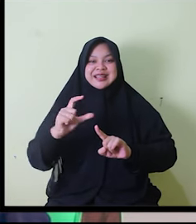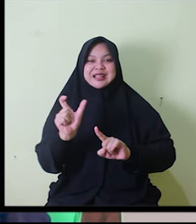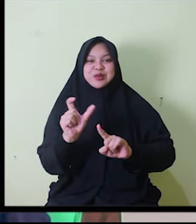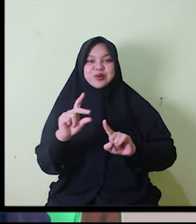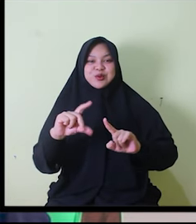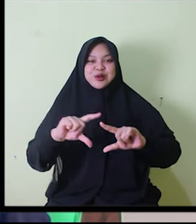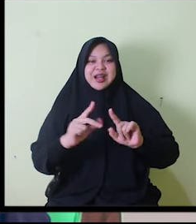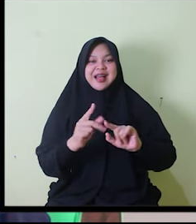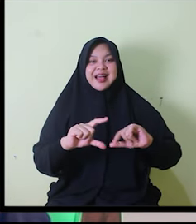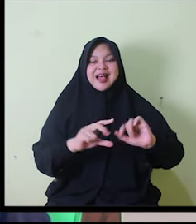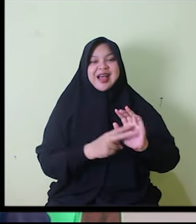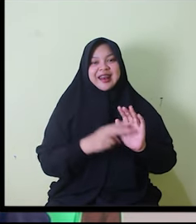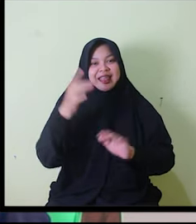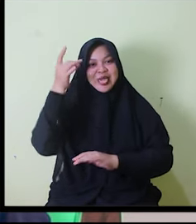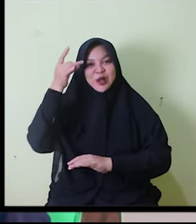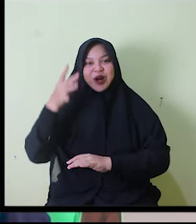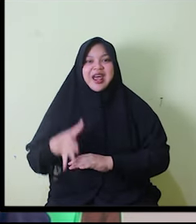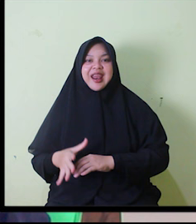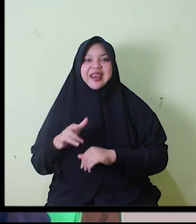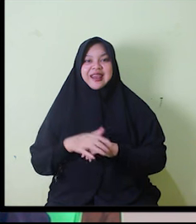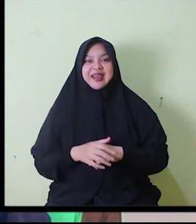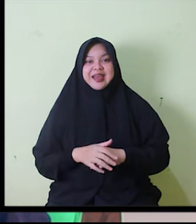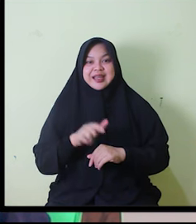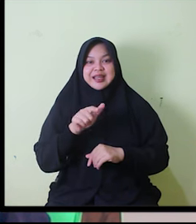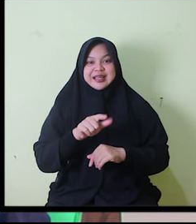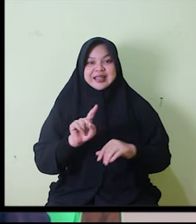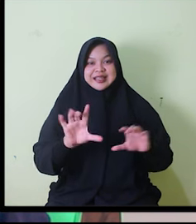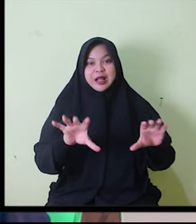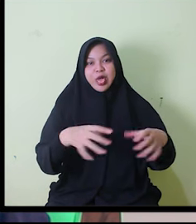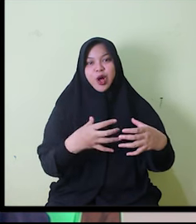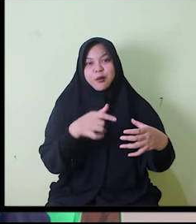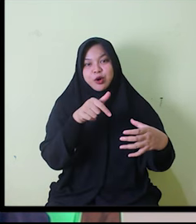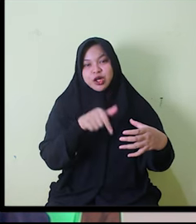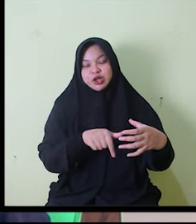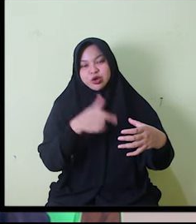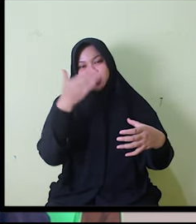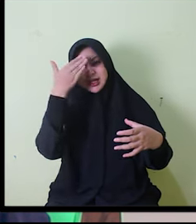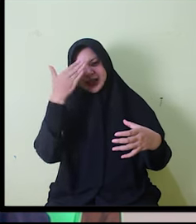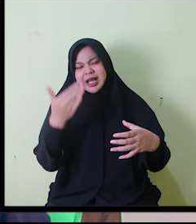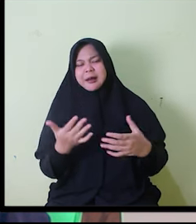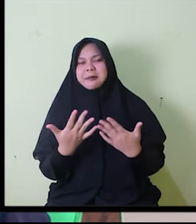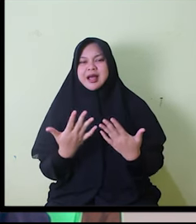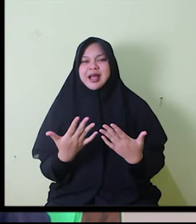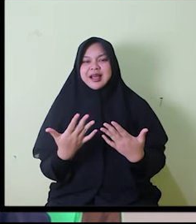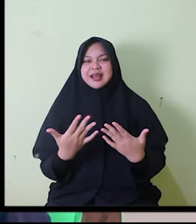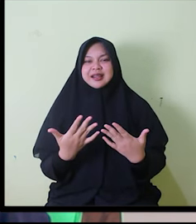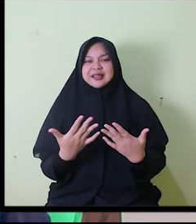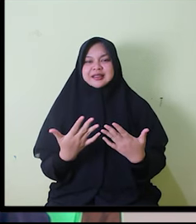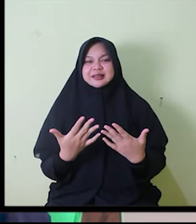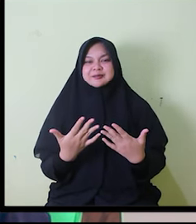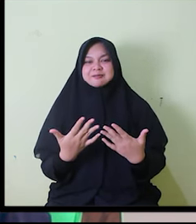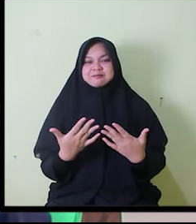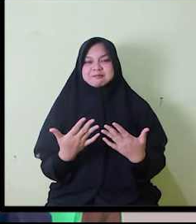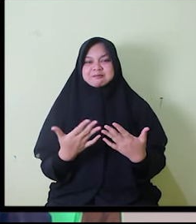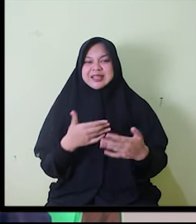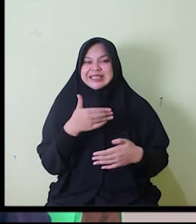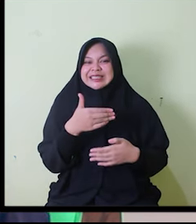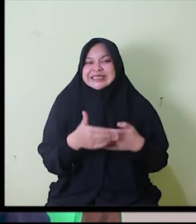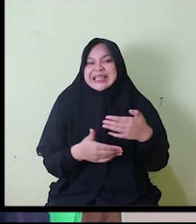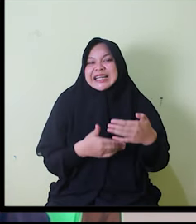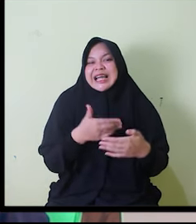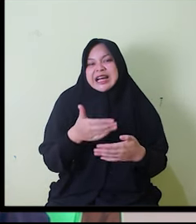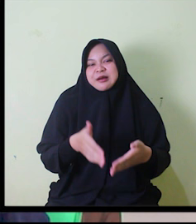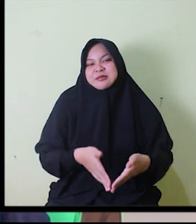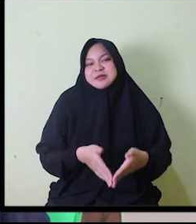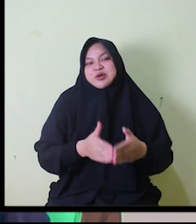ee di di dalam sebuah kelompok itu ee Kenapa terjadi atau bagi Bagaimana ee terjadinya atau pembentukan